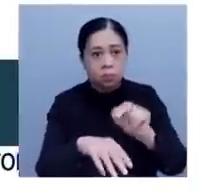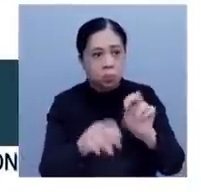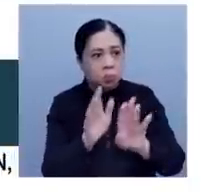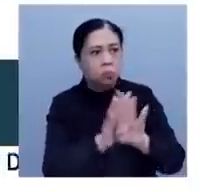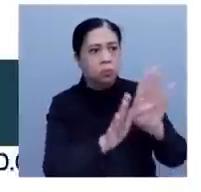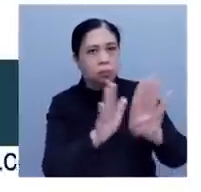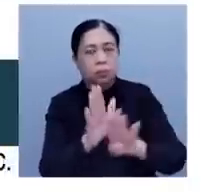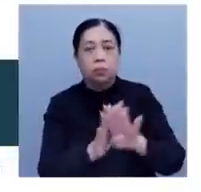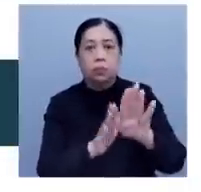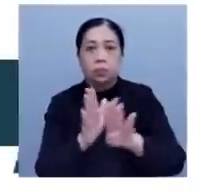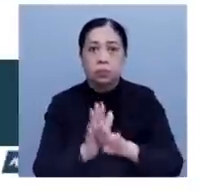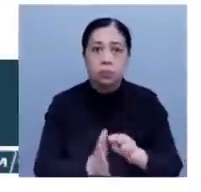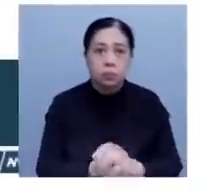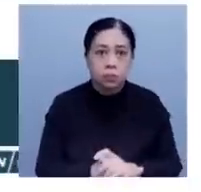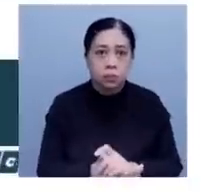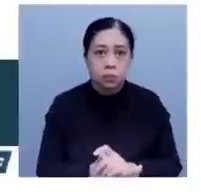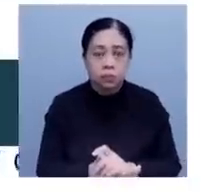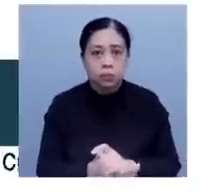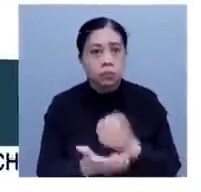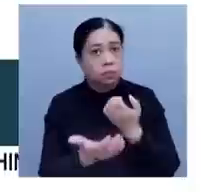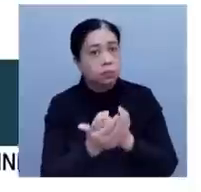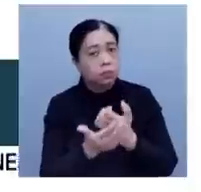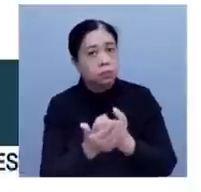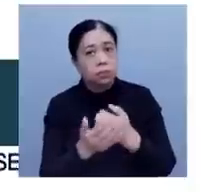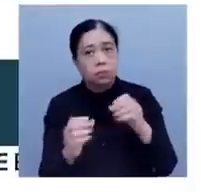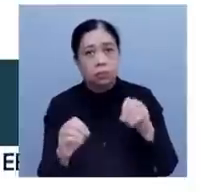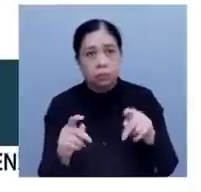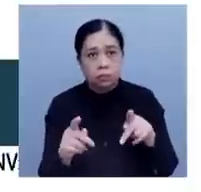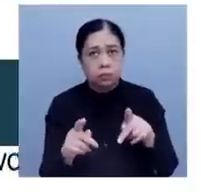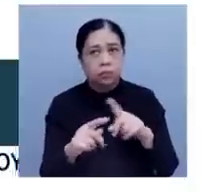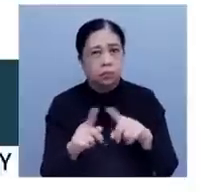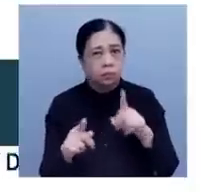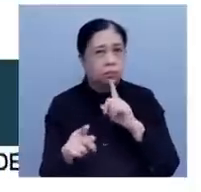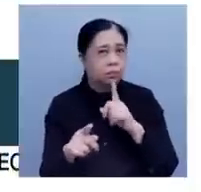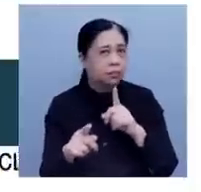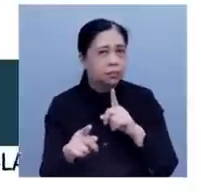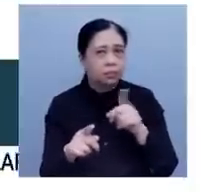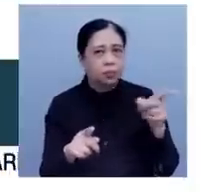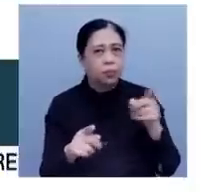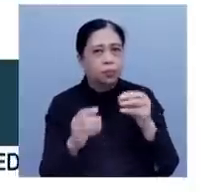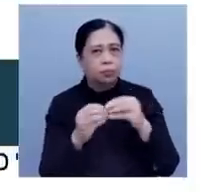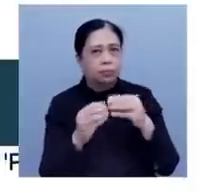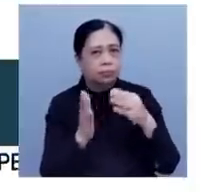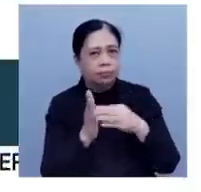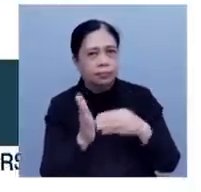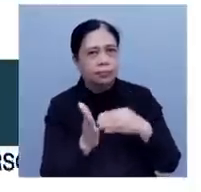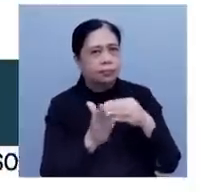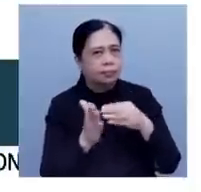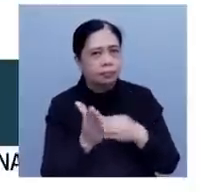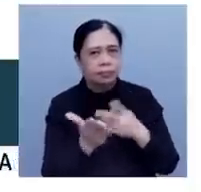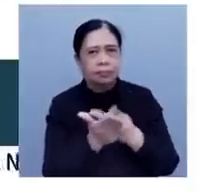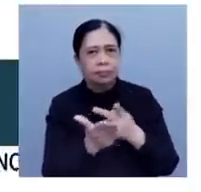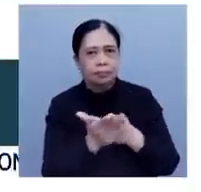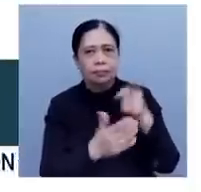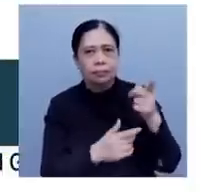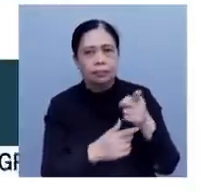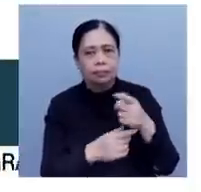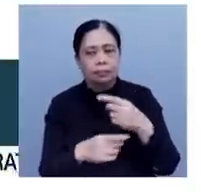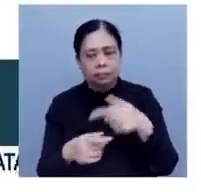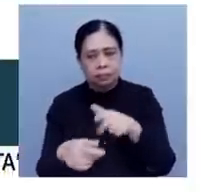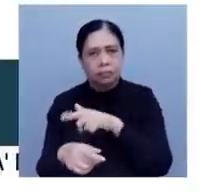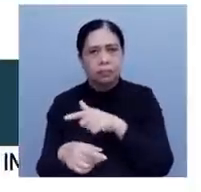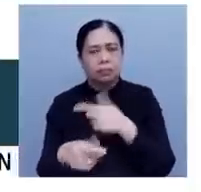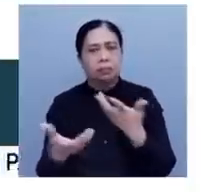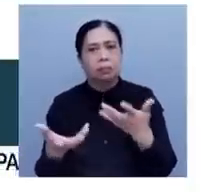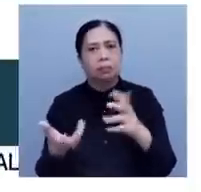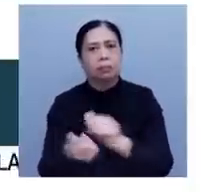development, new economic opportunities. But in reality, they will make billions of pesos depriving us